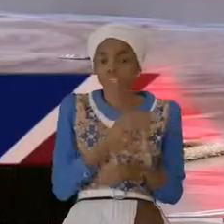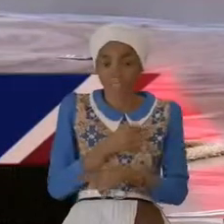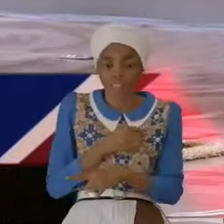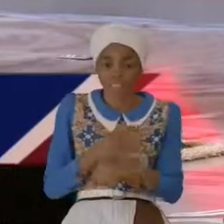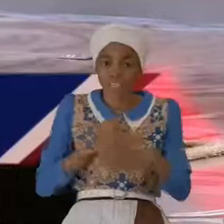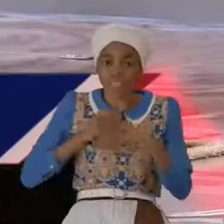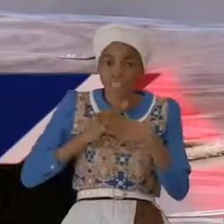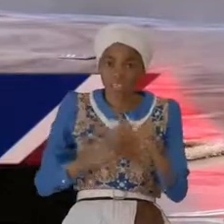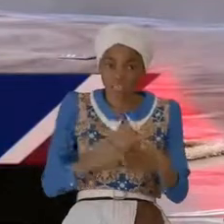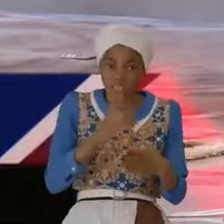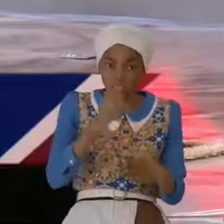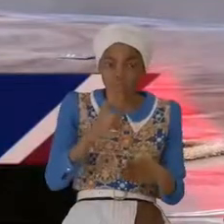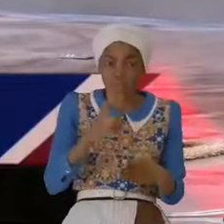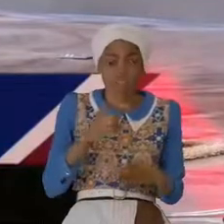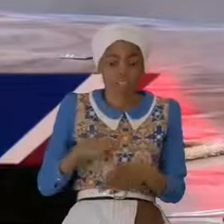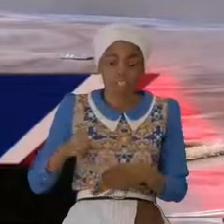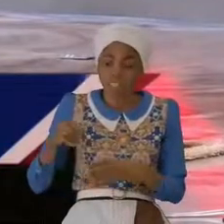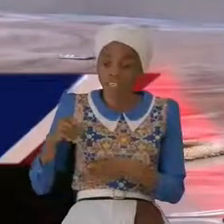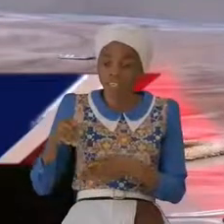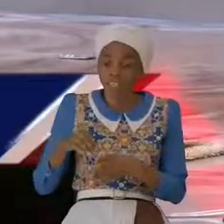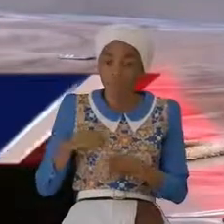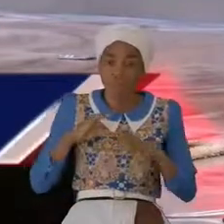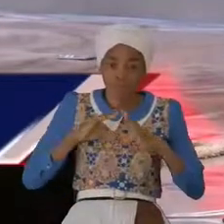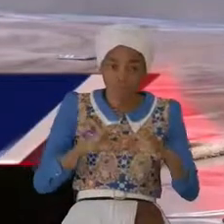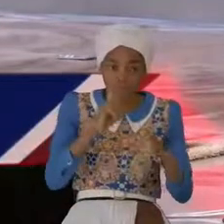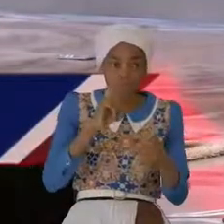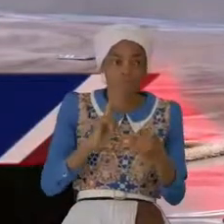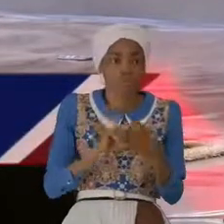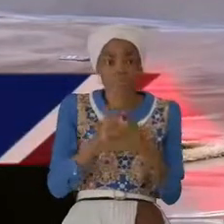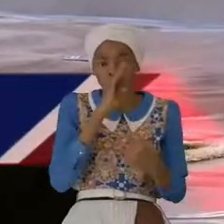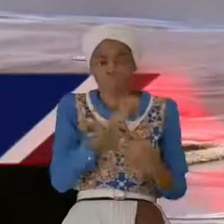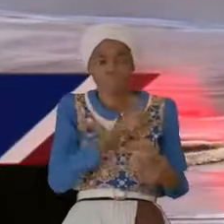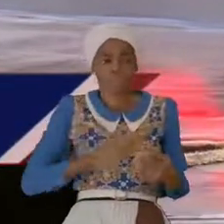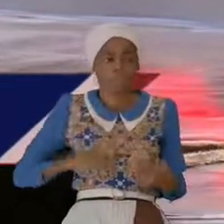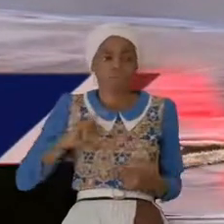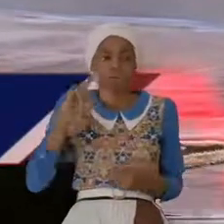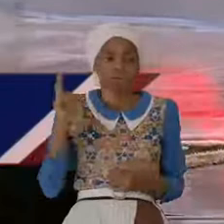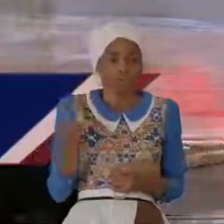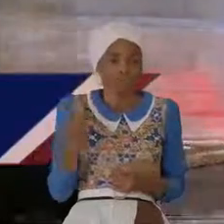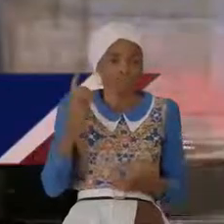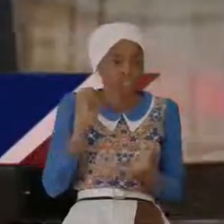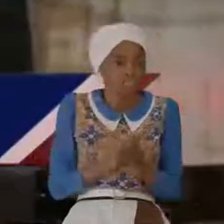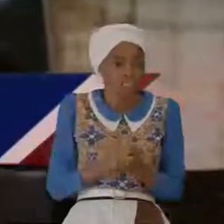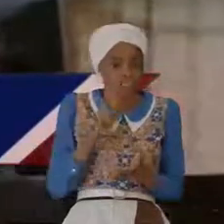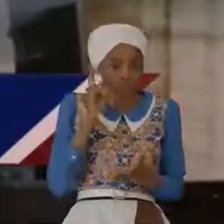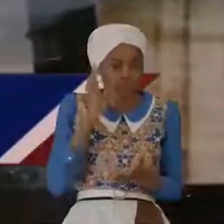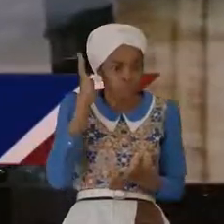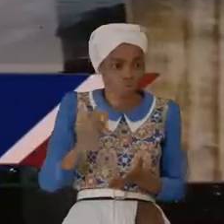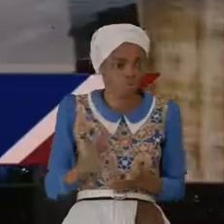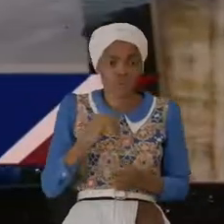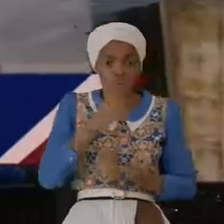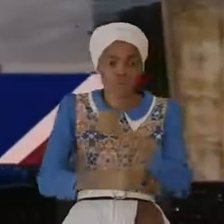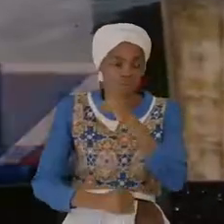Vous contraignent à vous faire circoncis uniquement afin de n'être pas persécutés pour